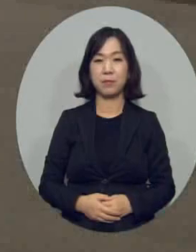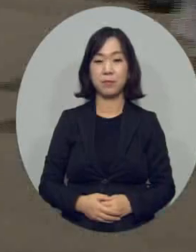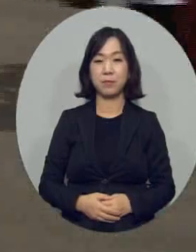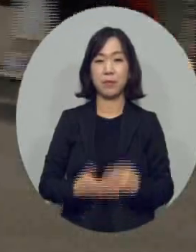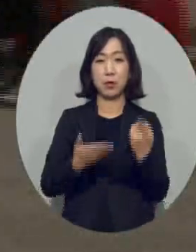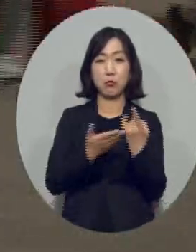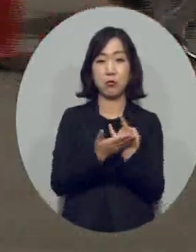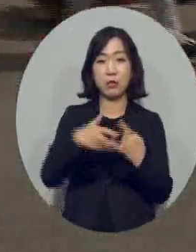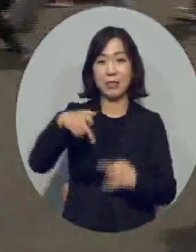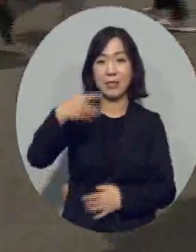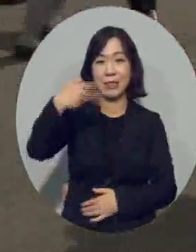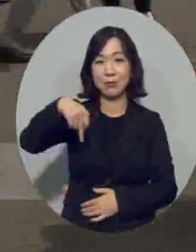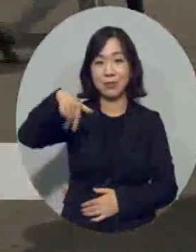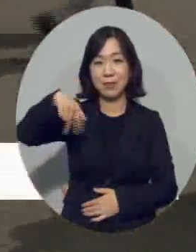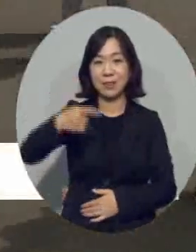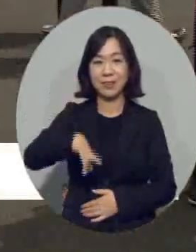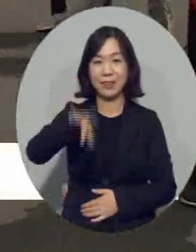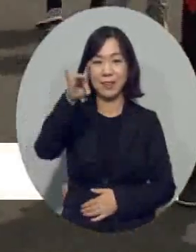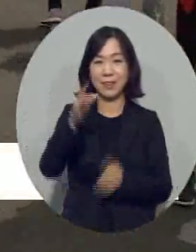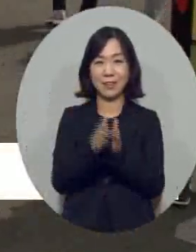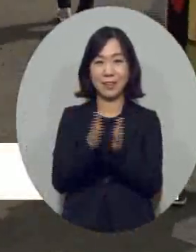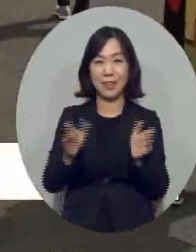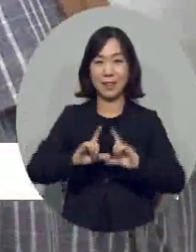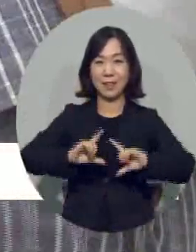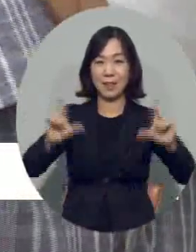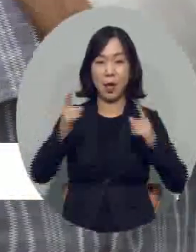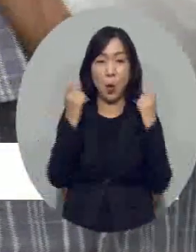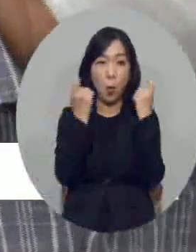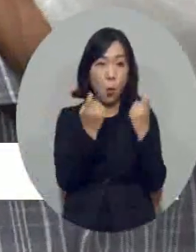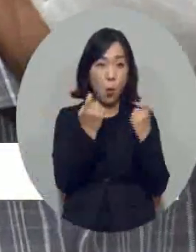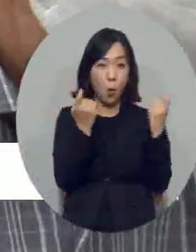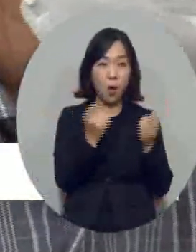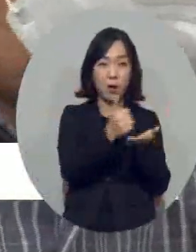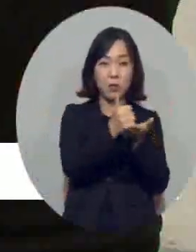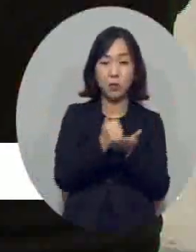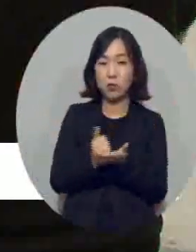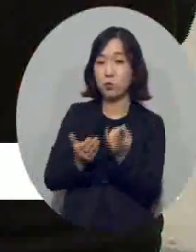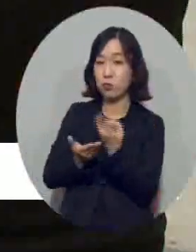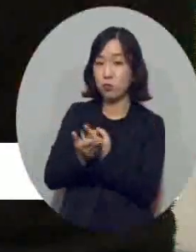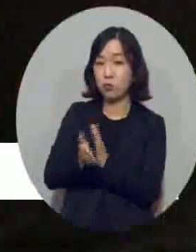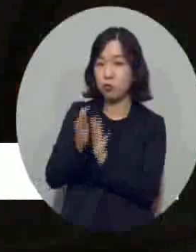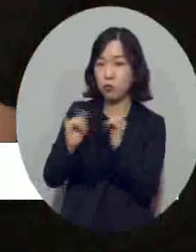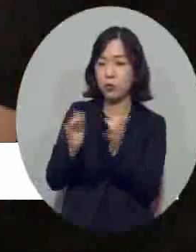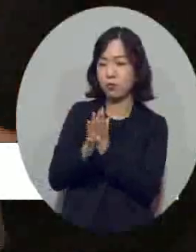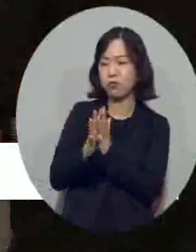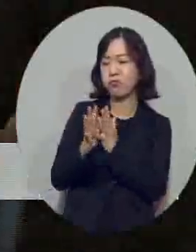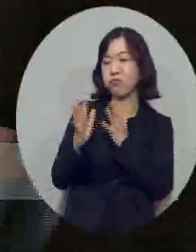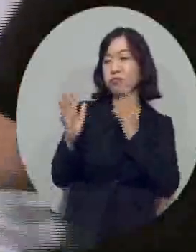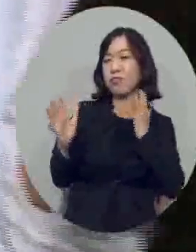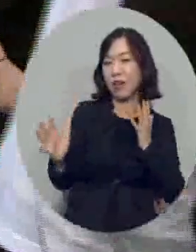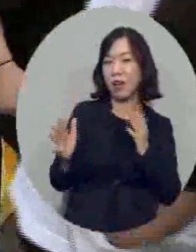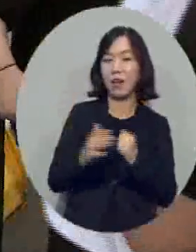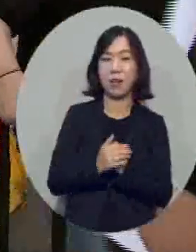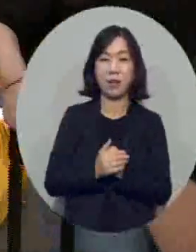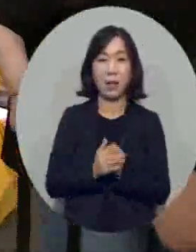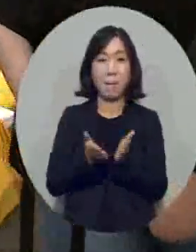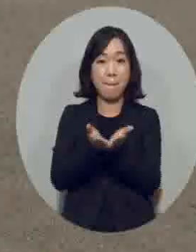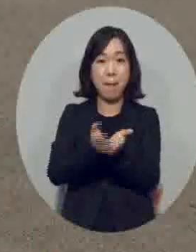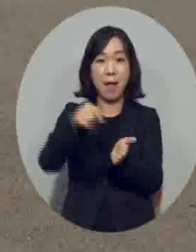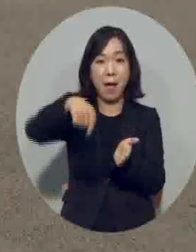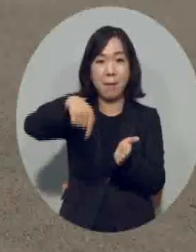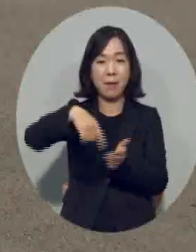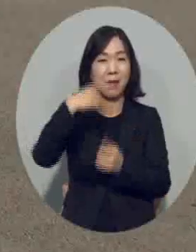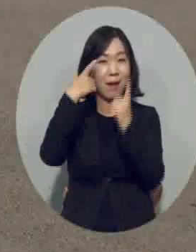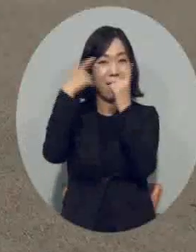울릉 크루즈의 첫 운항 날. 관광객과 울릉 주민들이 선박 입구에 긴 줄을 섰습니다. 선박 앞에서